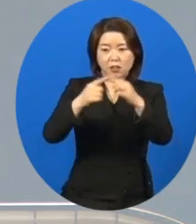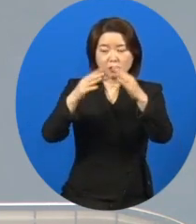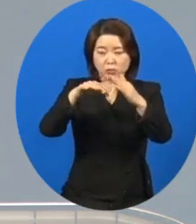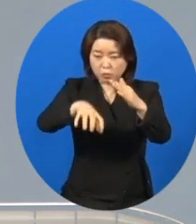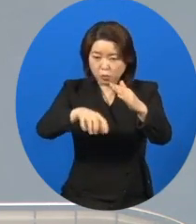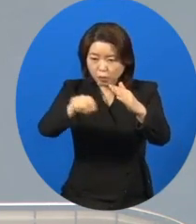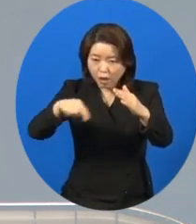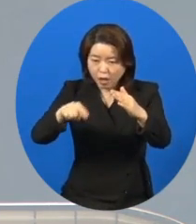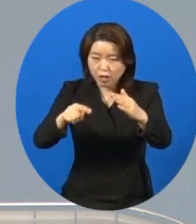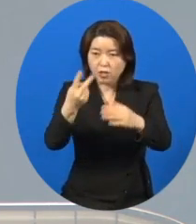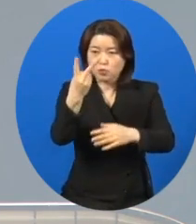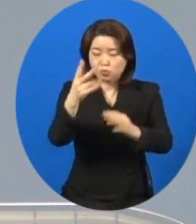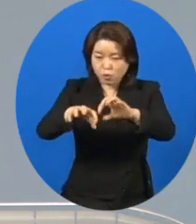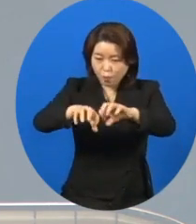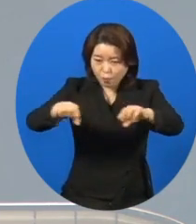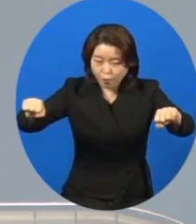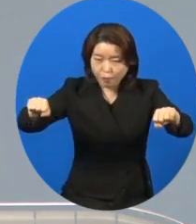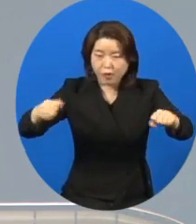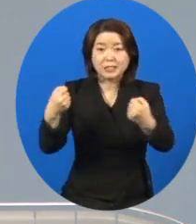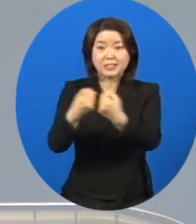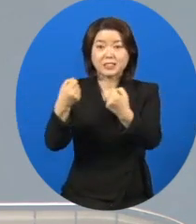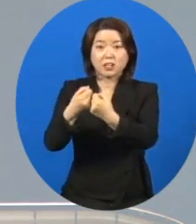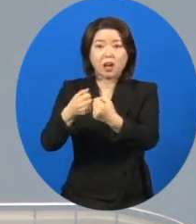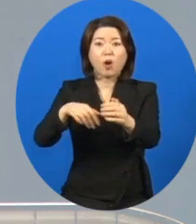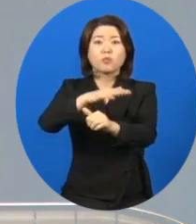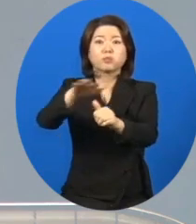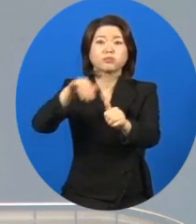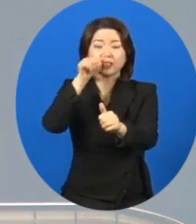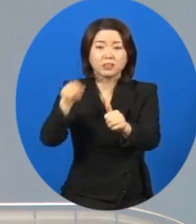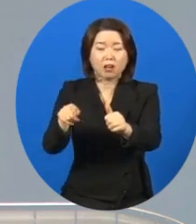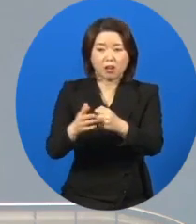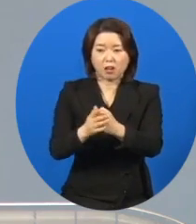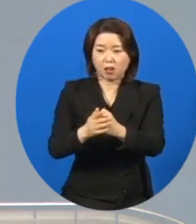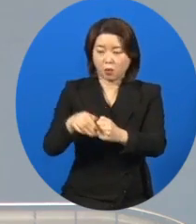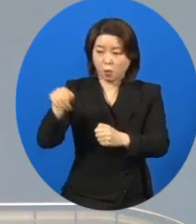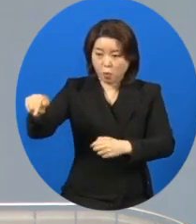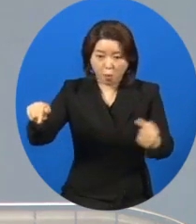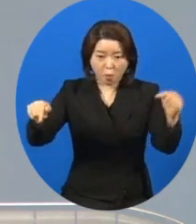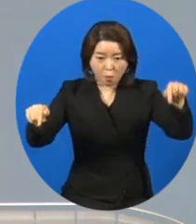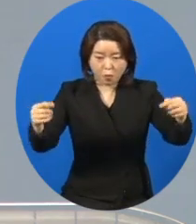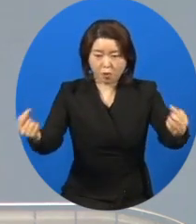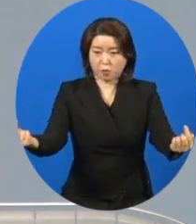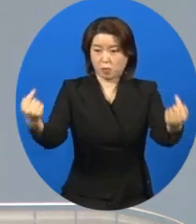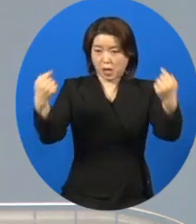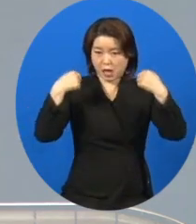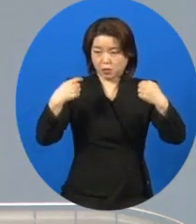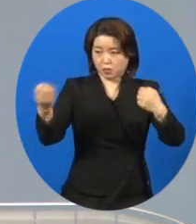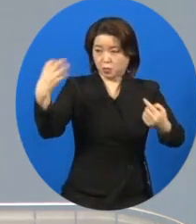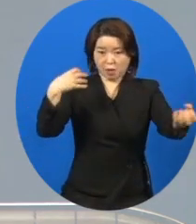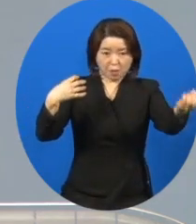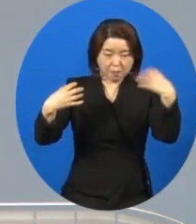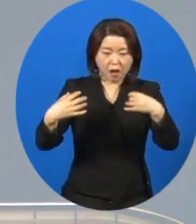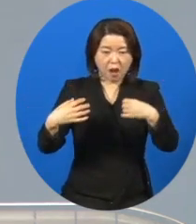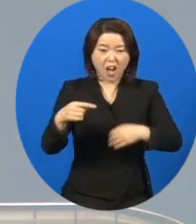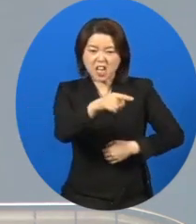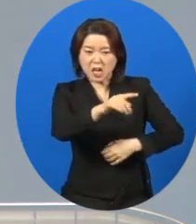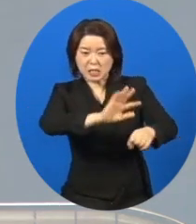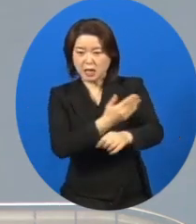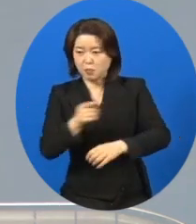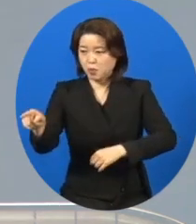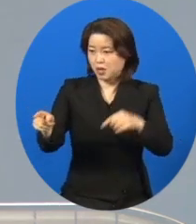싸워. 근데 계속 두 쪽에서 다 저에게 와서 상대방에 대해서 잘못한